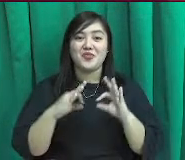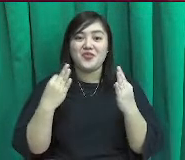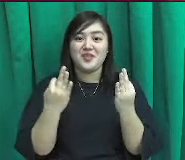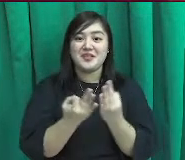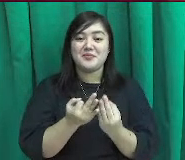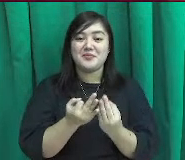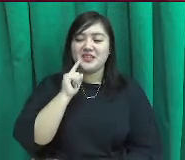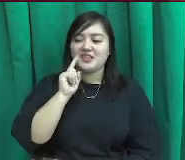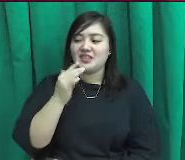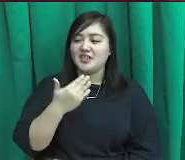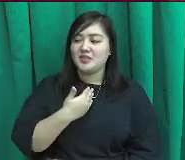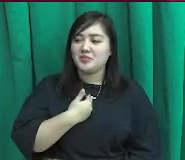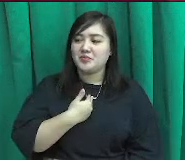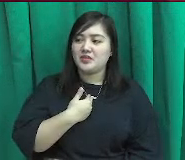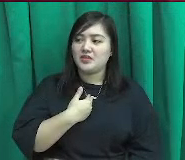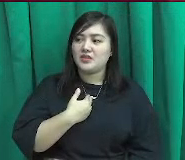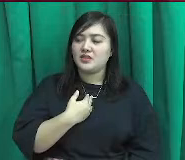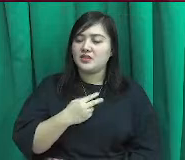ka rin ba nun?